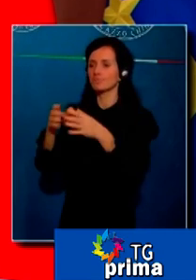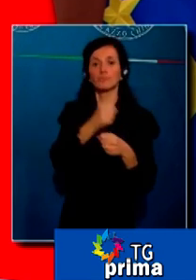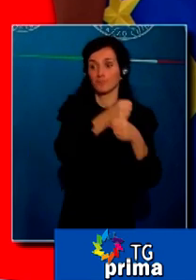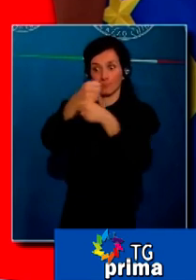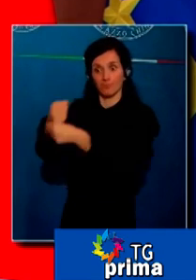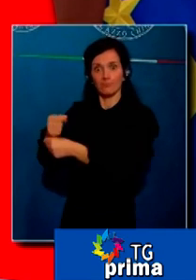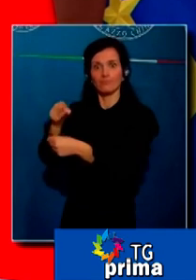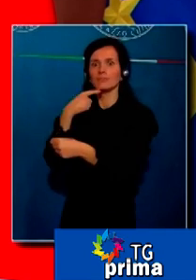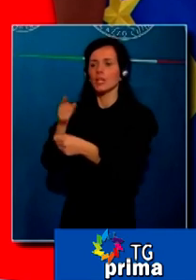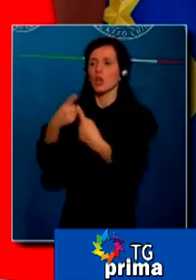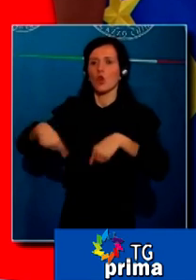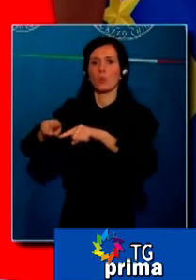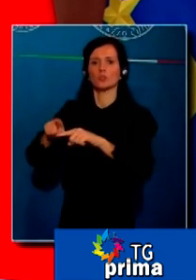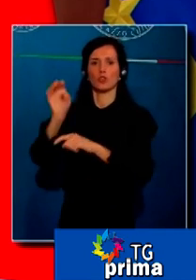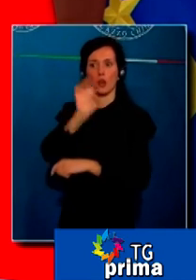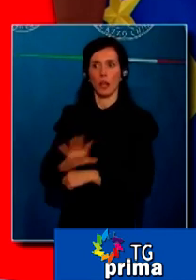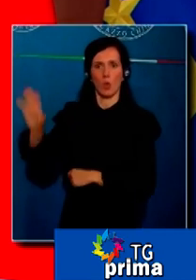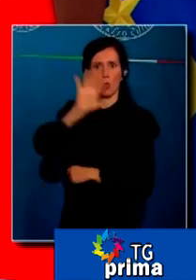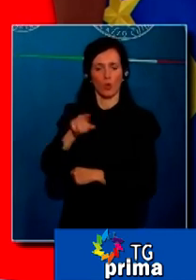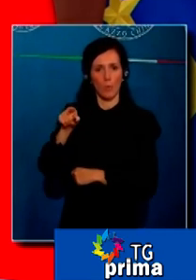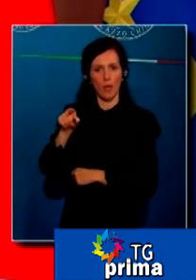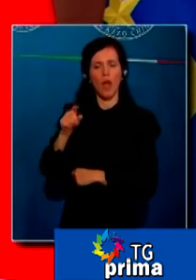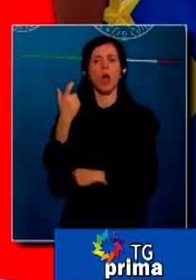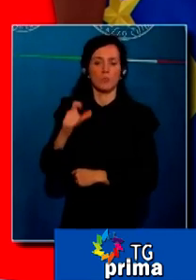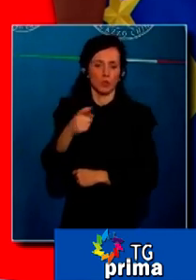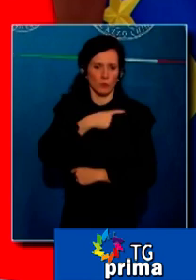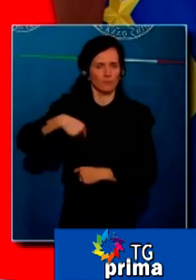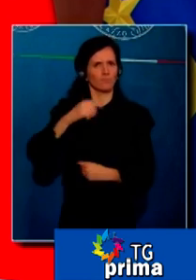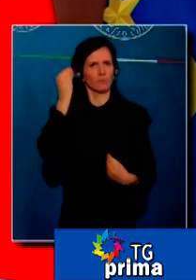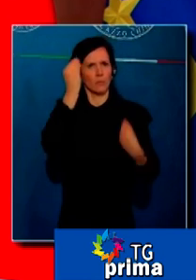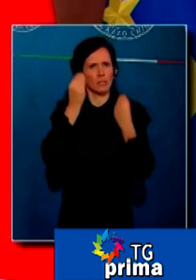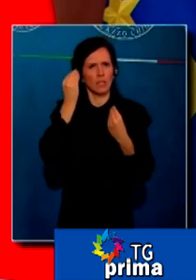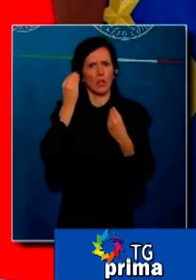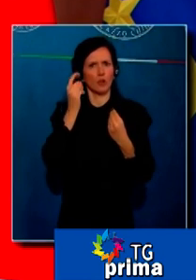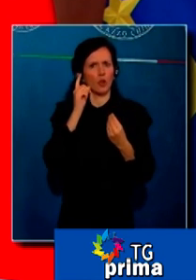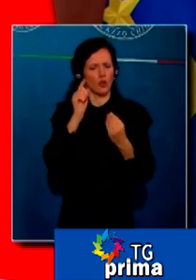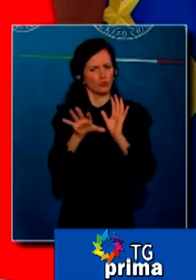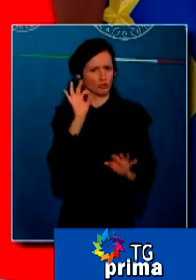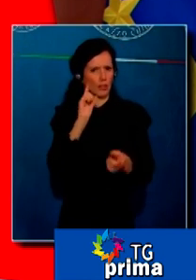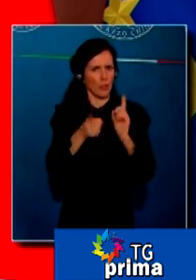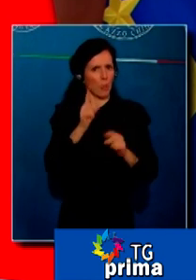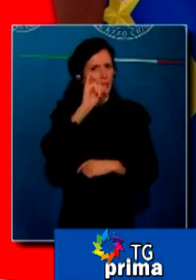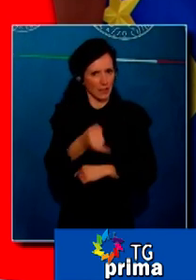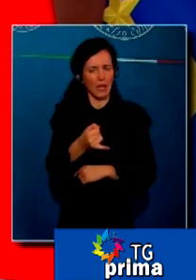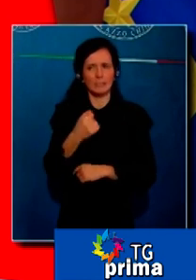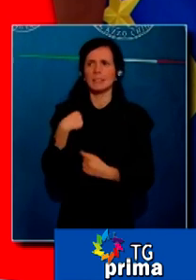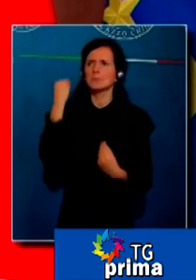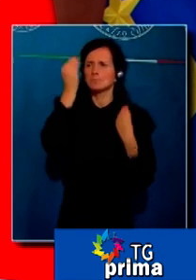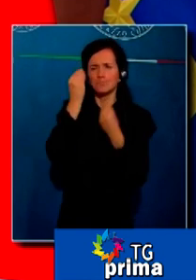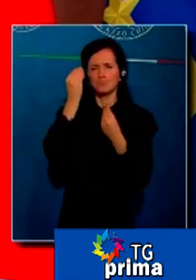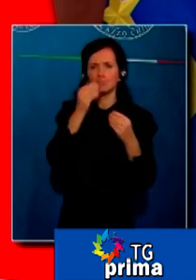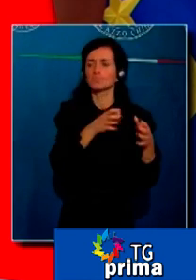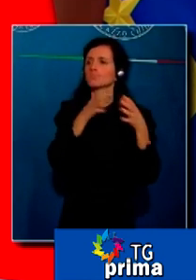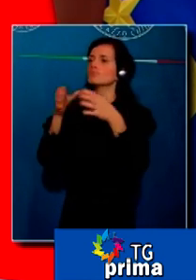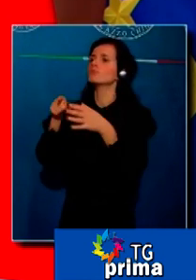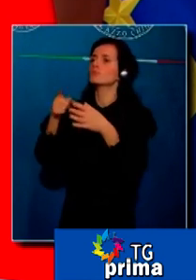perché si è ritenuto, abbiamo ritenuto, è stata una scelta politica che sul fronte